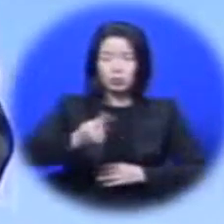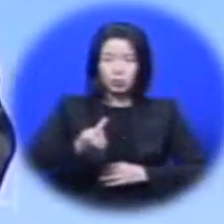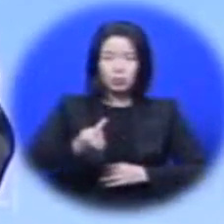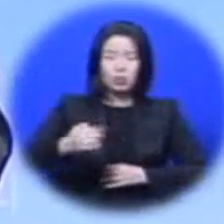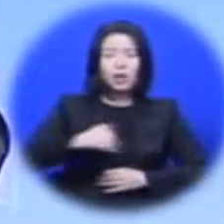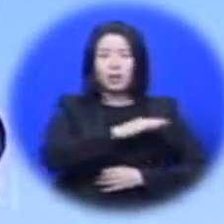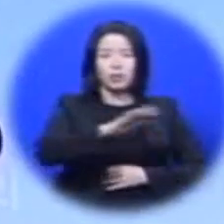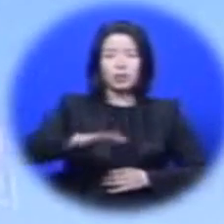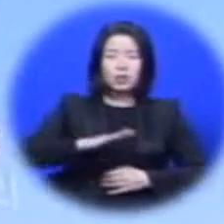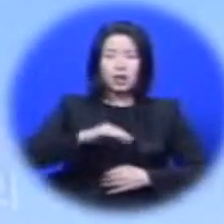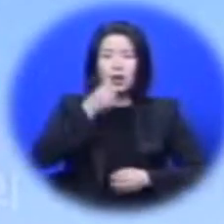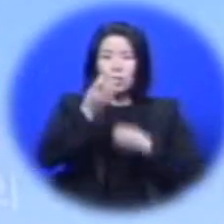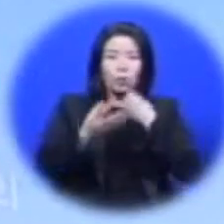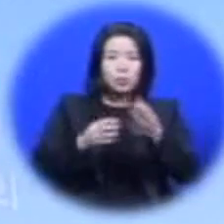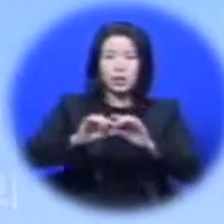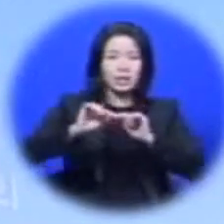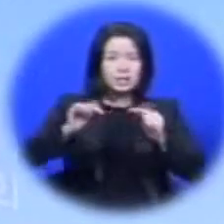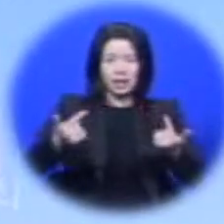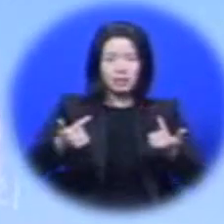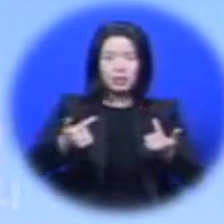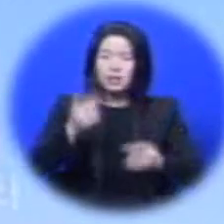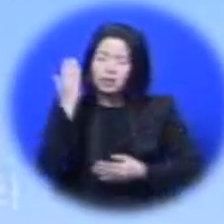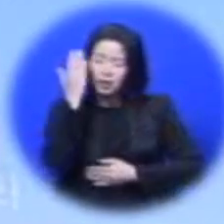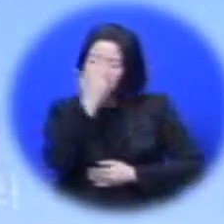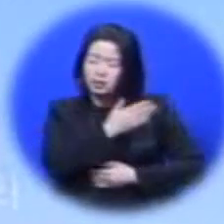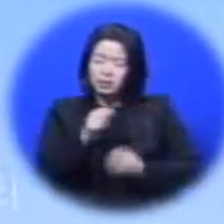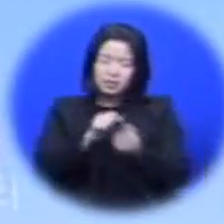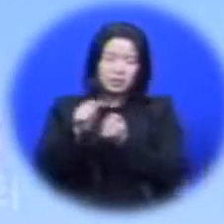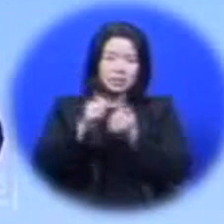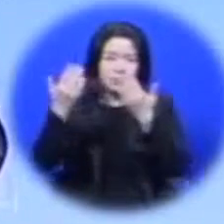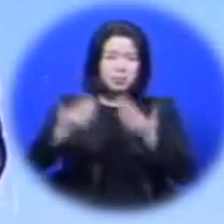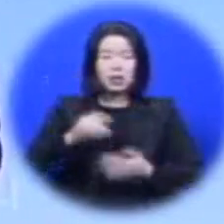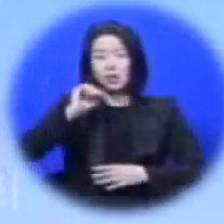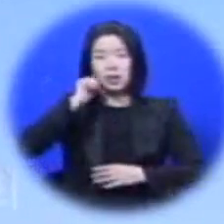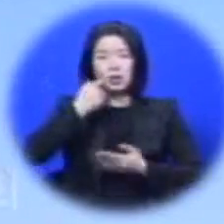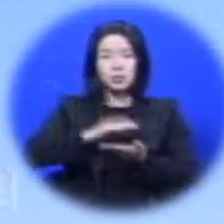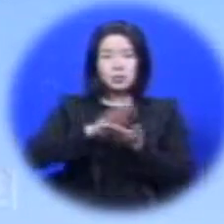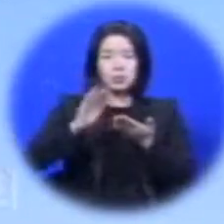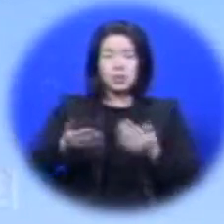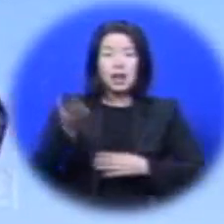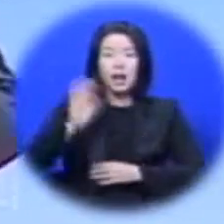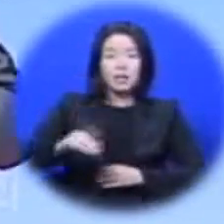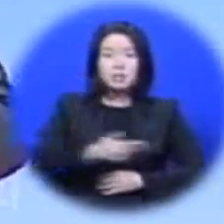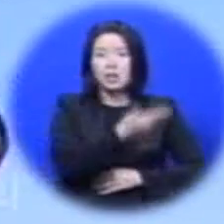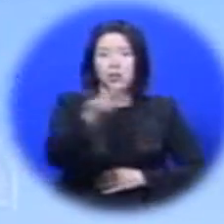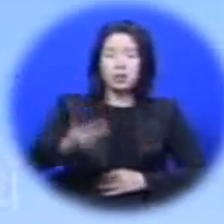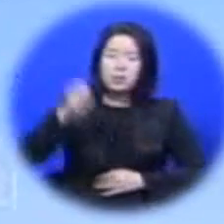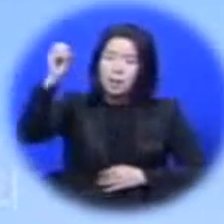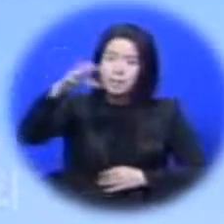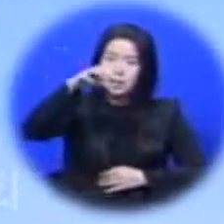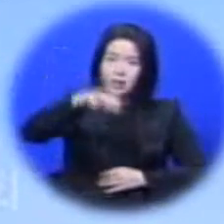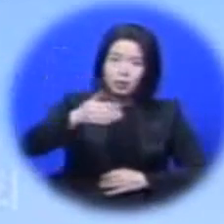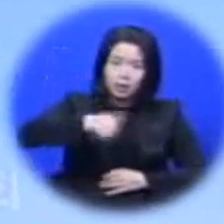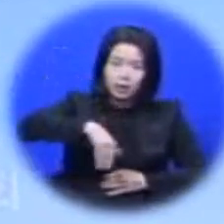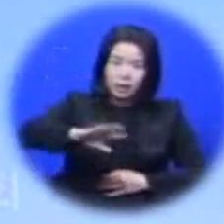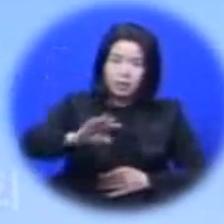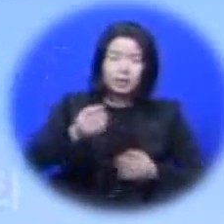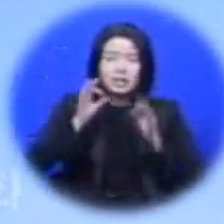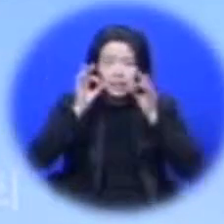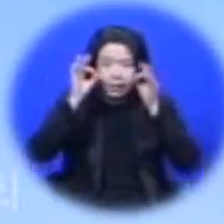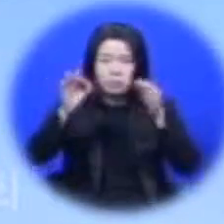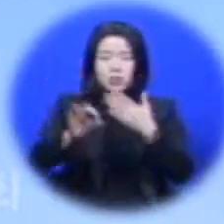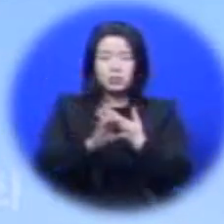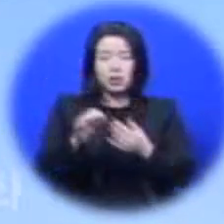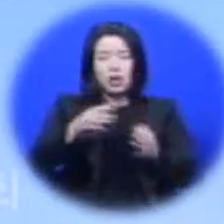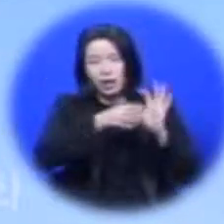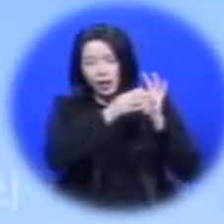고백하지 않는 것은 깨끗이 씻음을 받을 수가 없어요. 그러나 여러분이 빛 가운데 나오기를 힘쓰면 계속